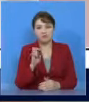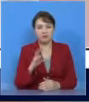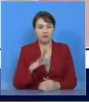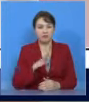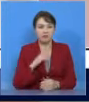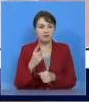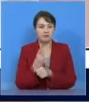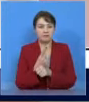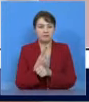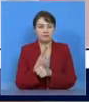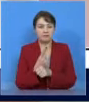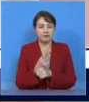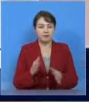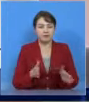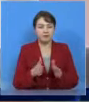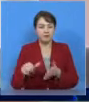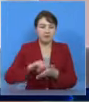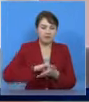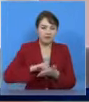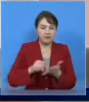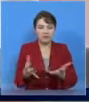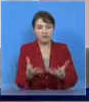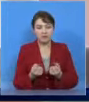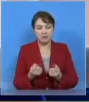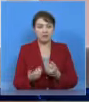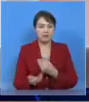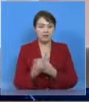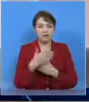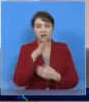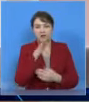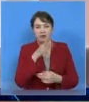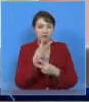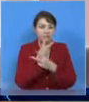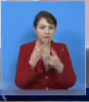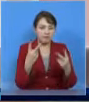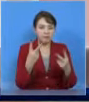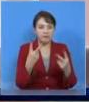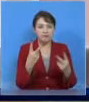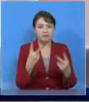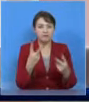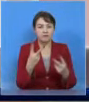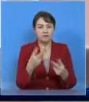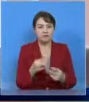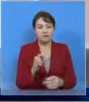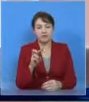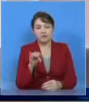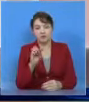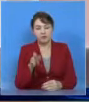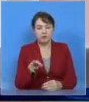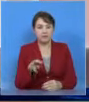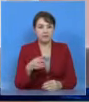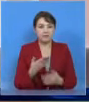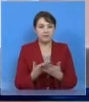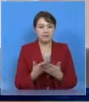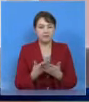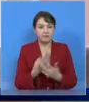бір жолға өтектеп алып кетейік деп барған кезде бізді көріп қалып, сол жерде посол бұл